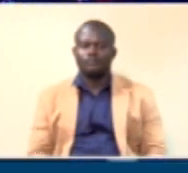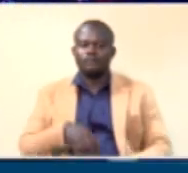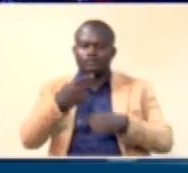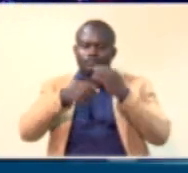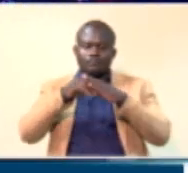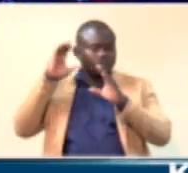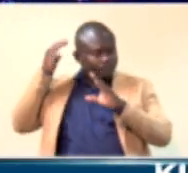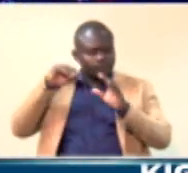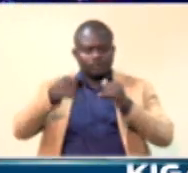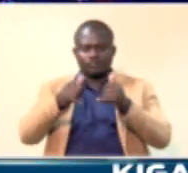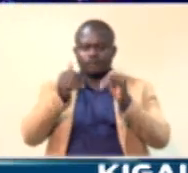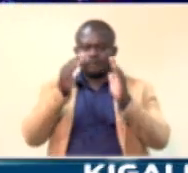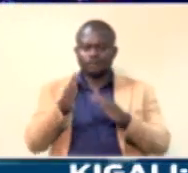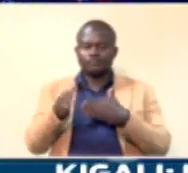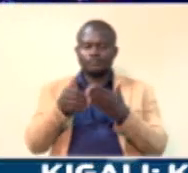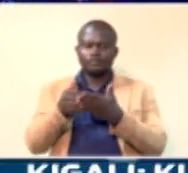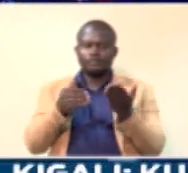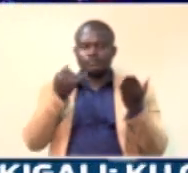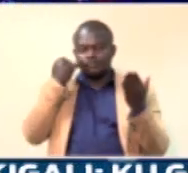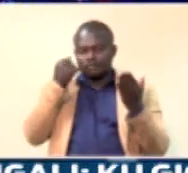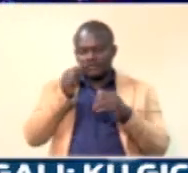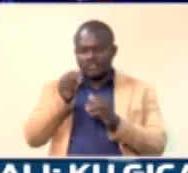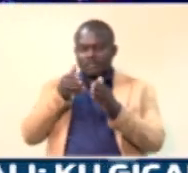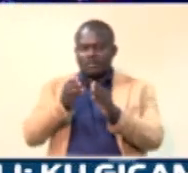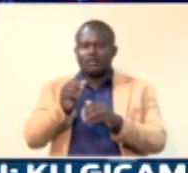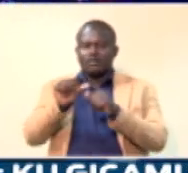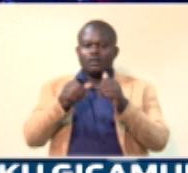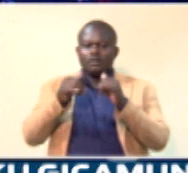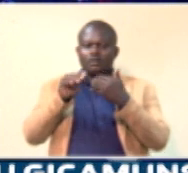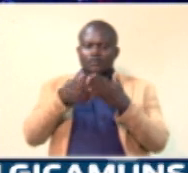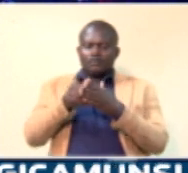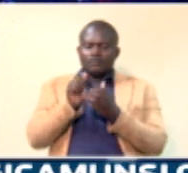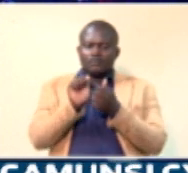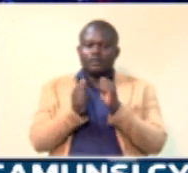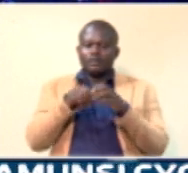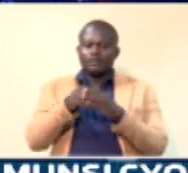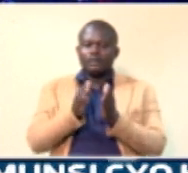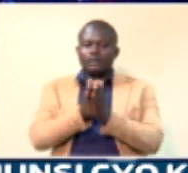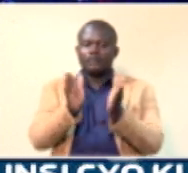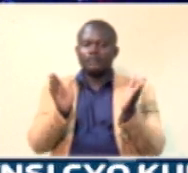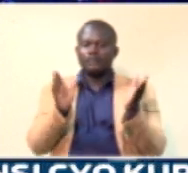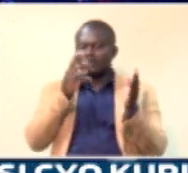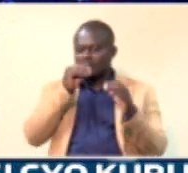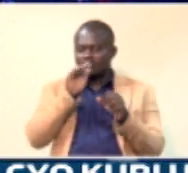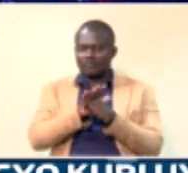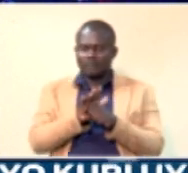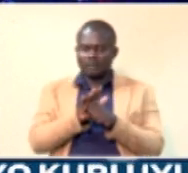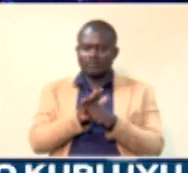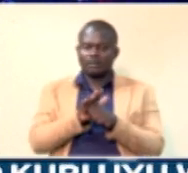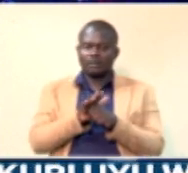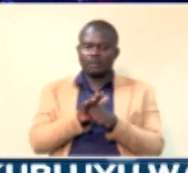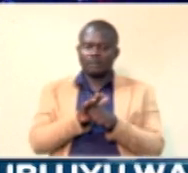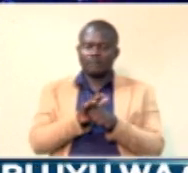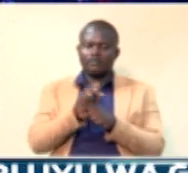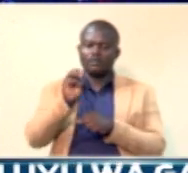Tukomeza amakuru avugwa mu mikino nuko abakurikiranira hafi iby'imikino ndetse n'abasportifu muri rusange. Inkuru yiriwe ivugwa cyane ni